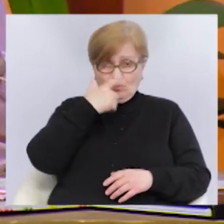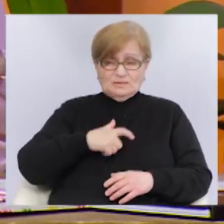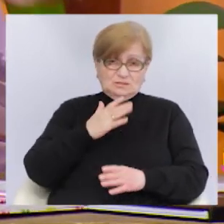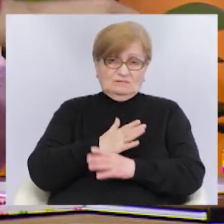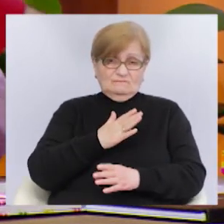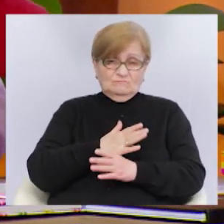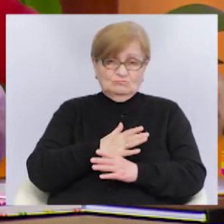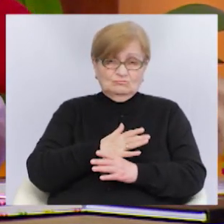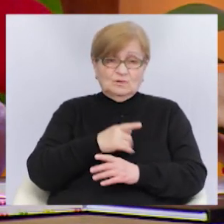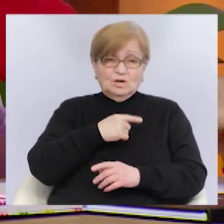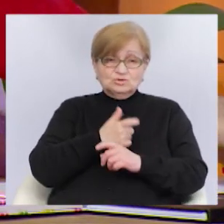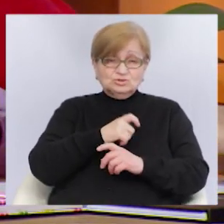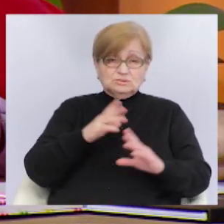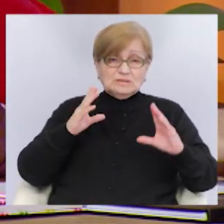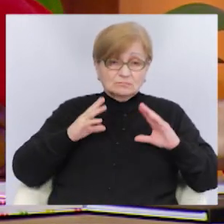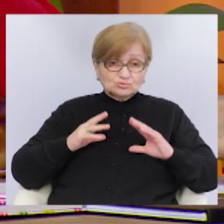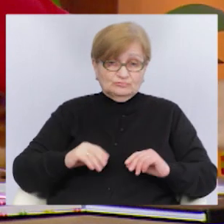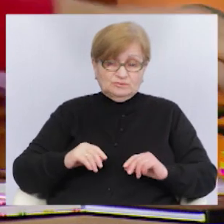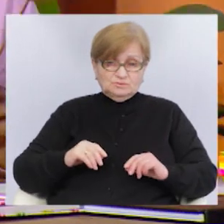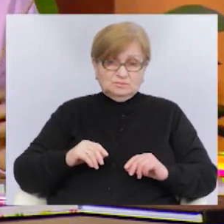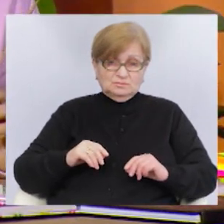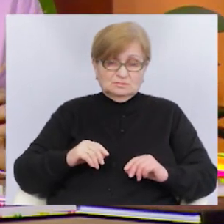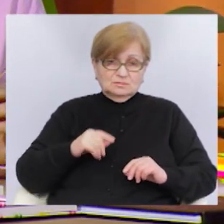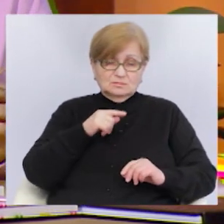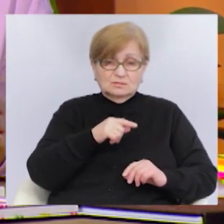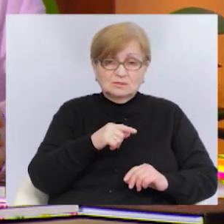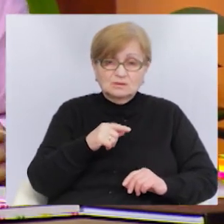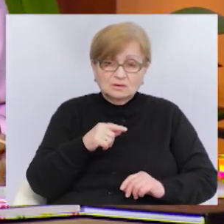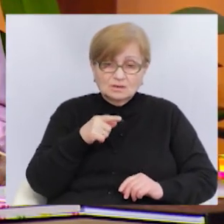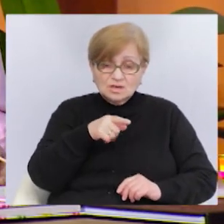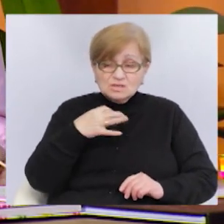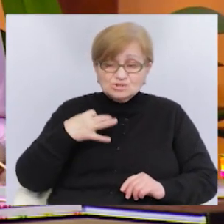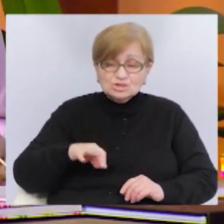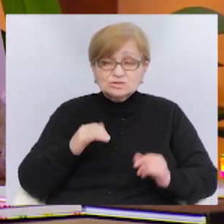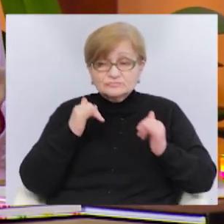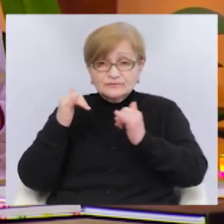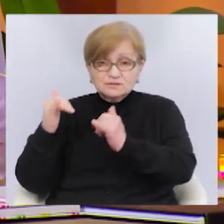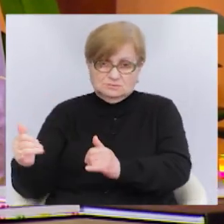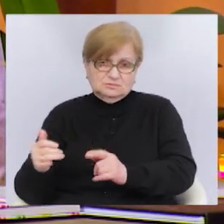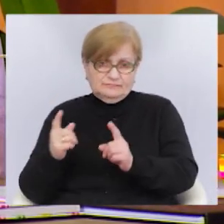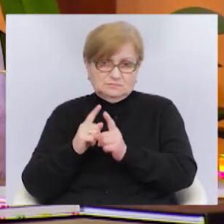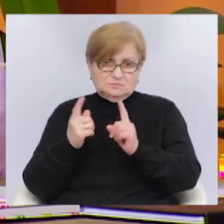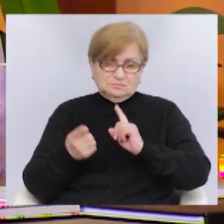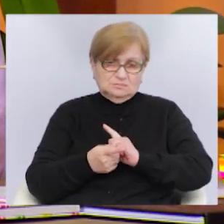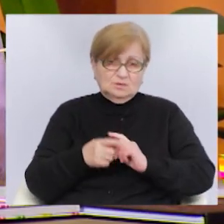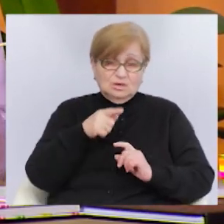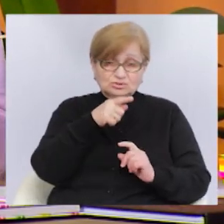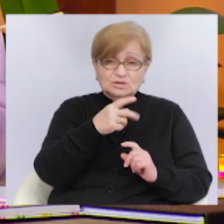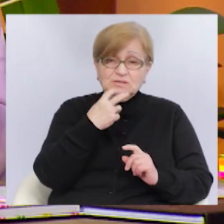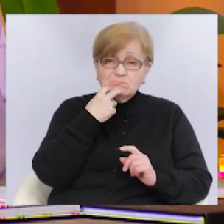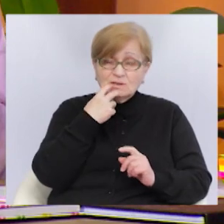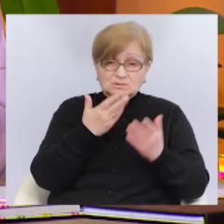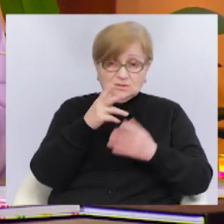ერთი რომ შენ დამშვიდე და შენი კვატ პატარი არ დასო, არამედ შენი შვილისთვის. იმიტომ შენი ბატარეა თუ